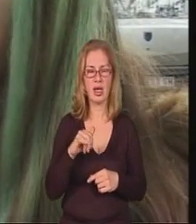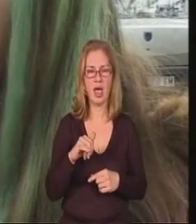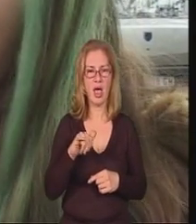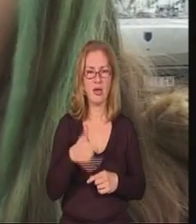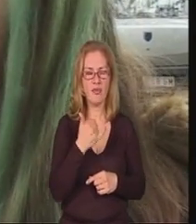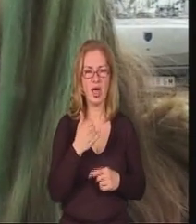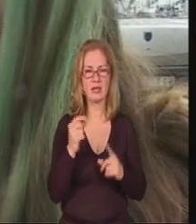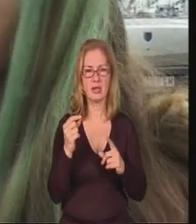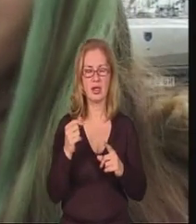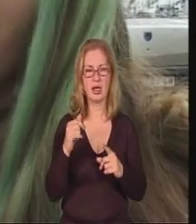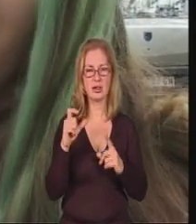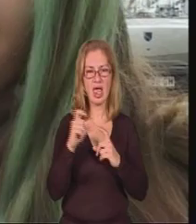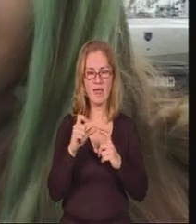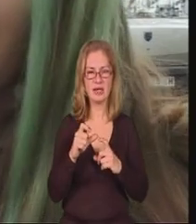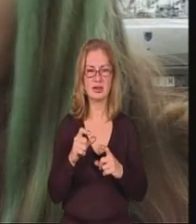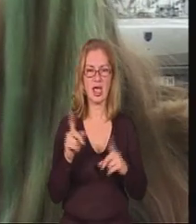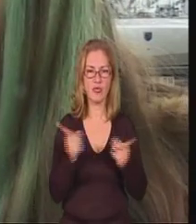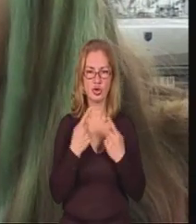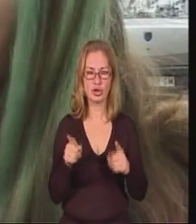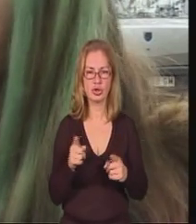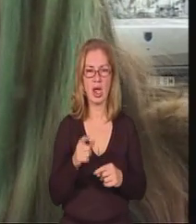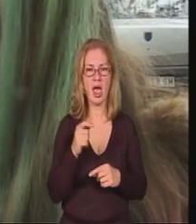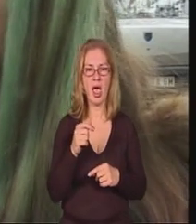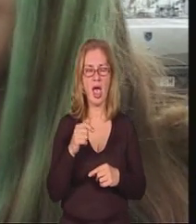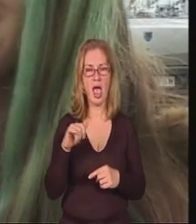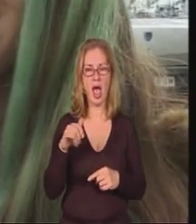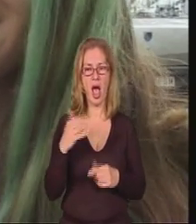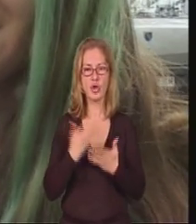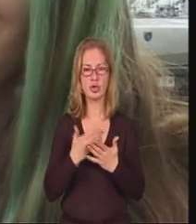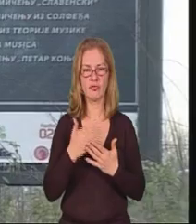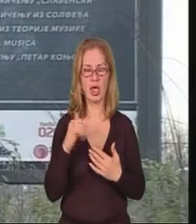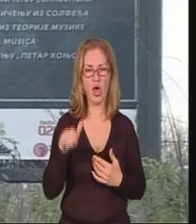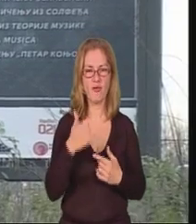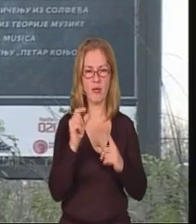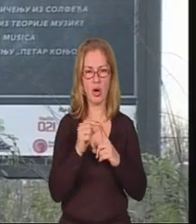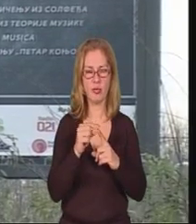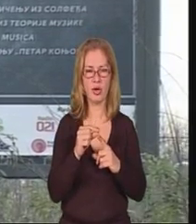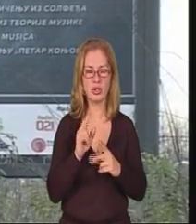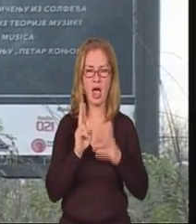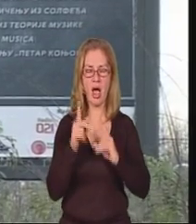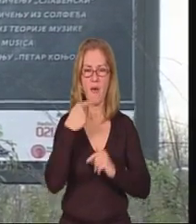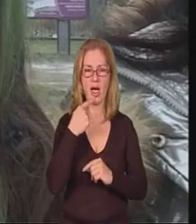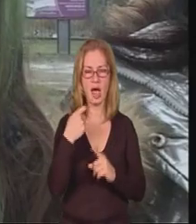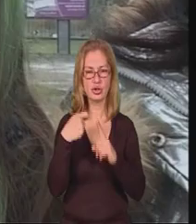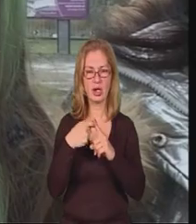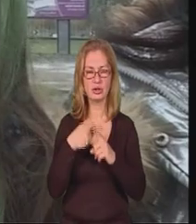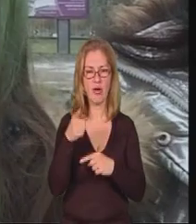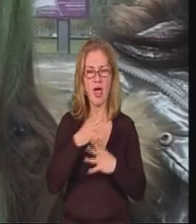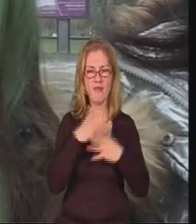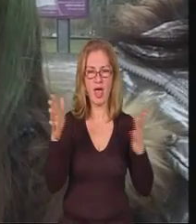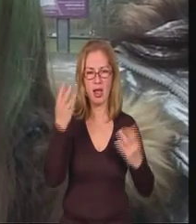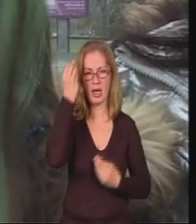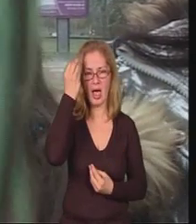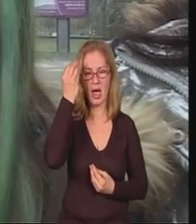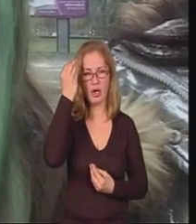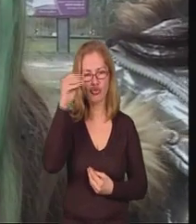Vukovac osnovne škole Jovan Popović, a i zbog preko 30 nagrada. Kako navodi Kristina, za nju je ovo izuzetno